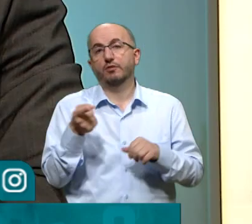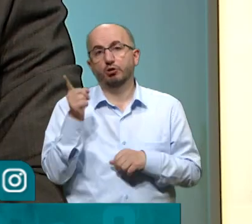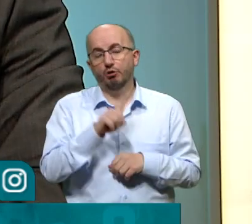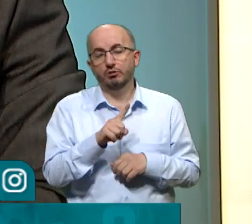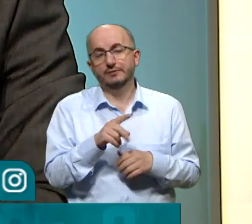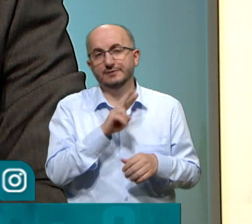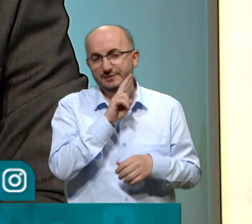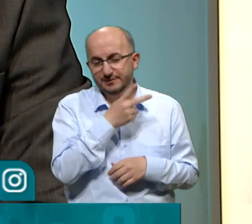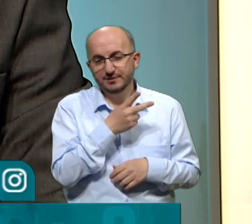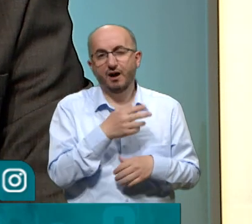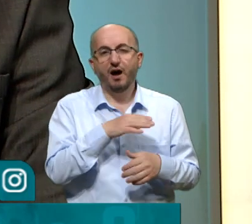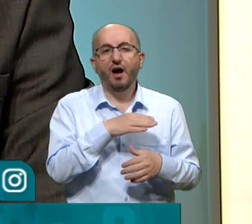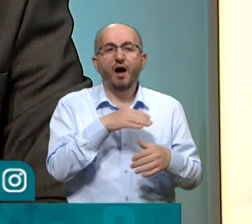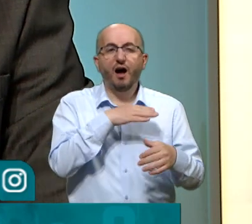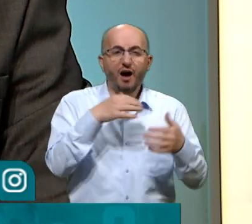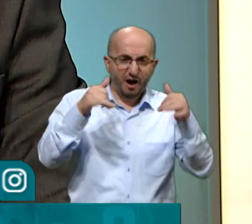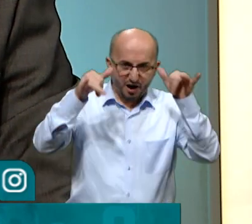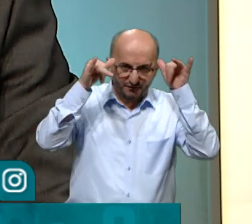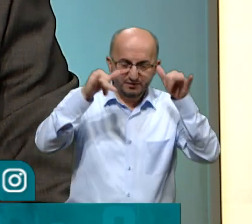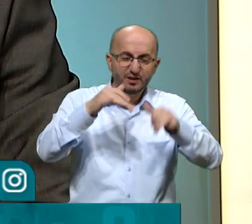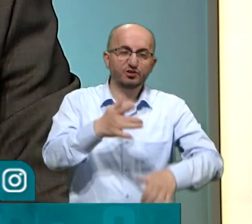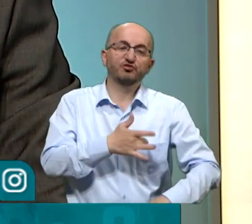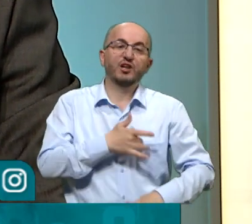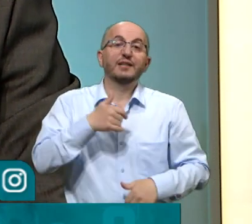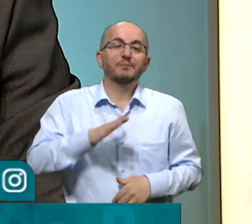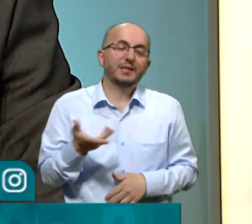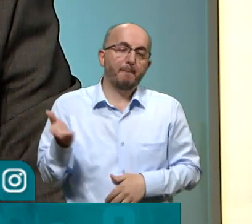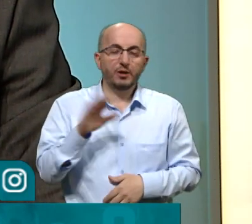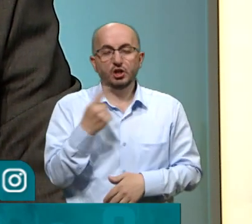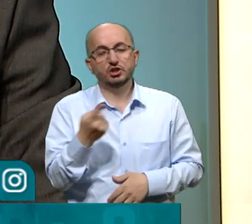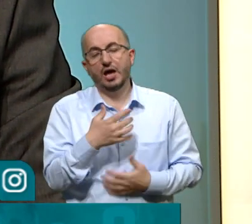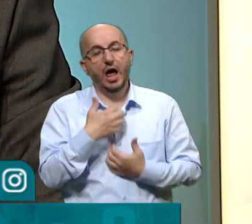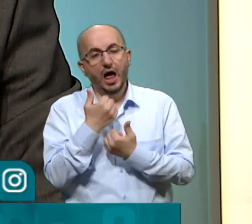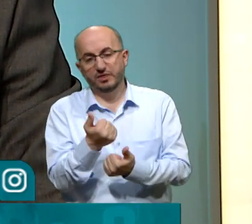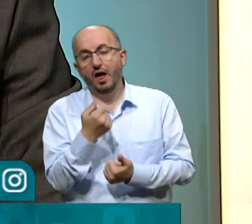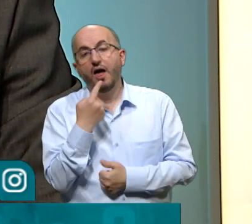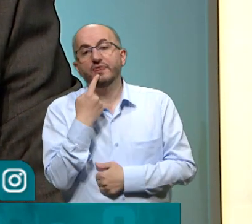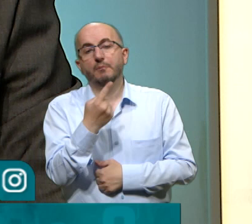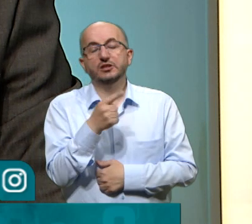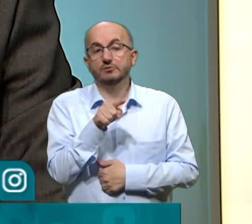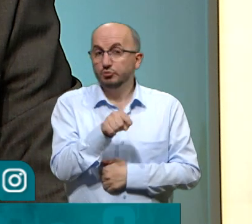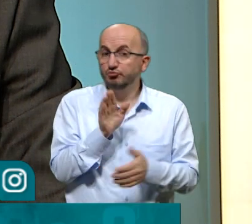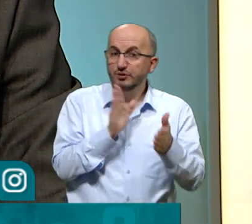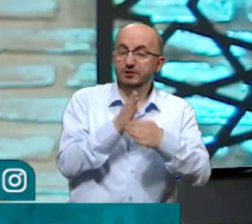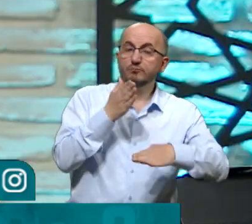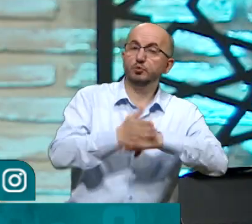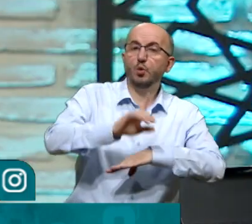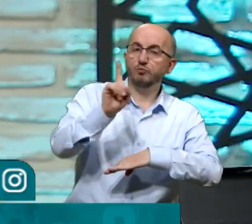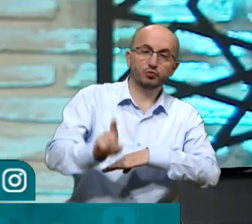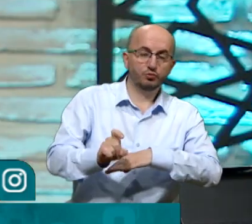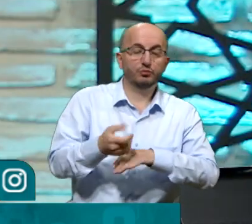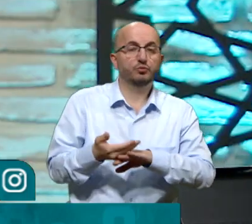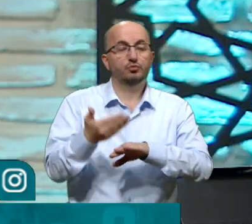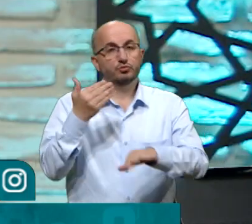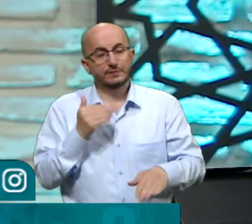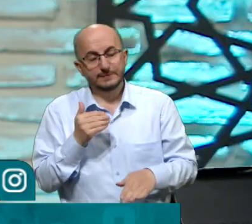Yahu yazık bari hayvanların artık Cahit gitmesinde sen başka şeyler Ada demiş bu yaklaşım doğru mudur ama